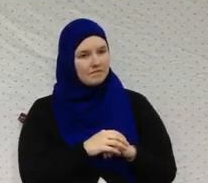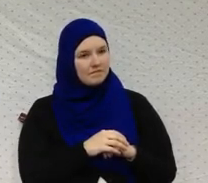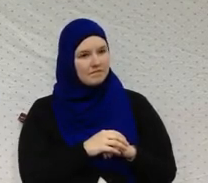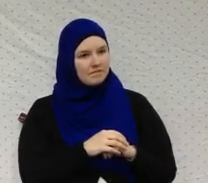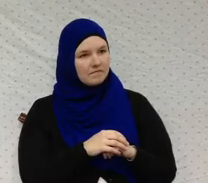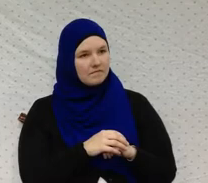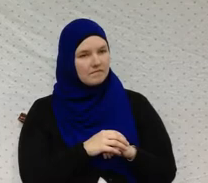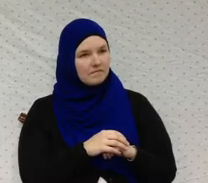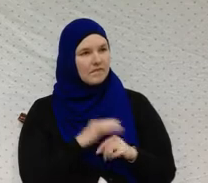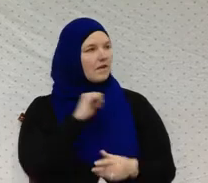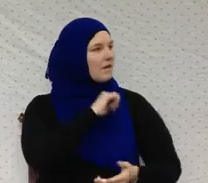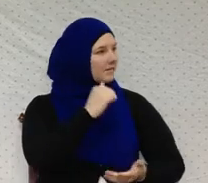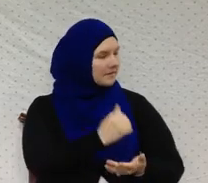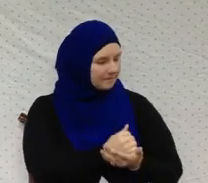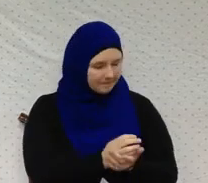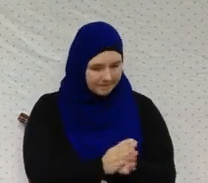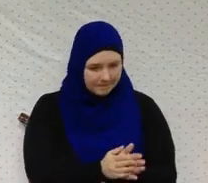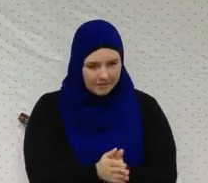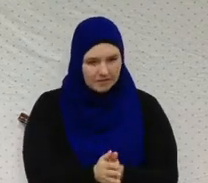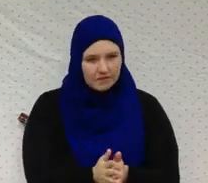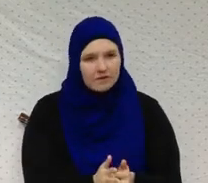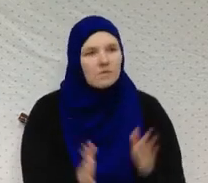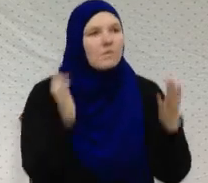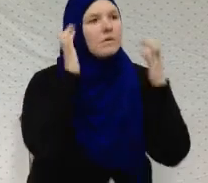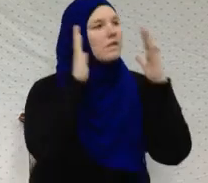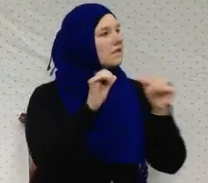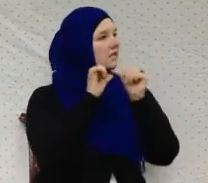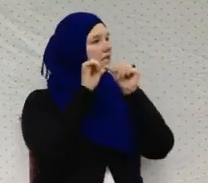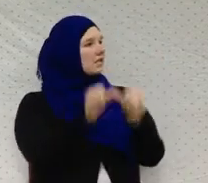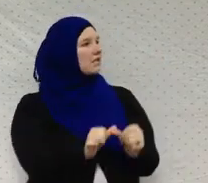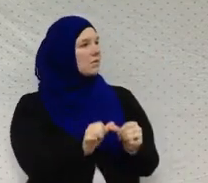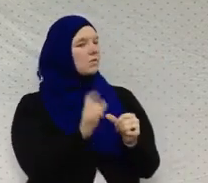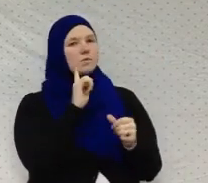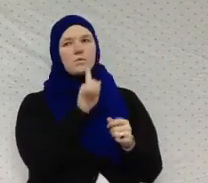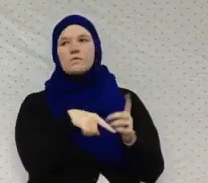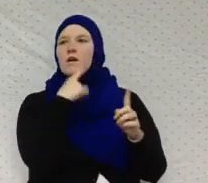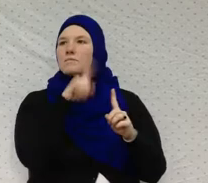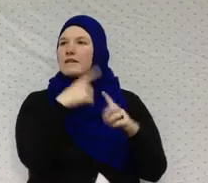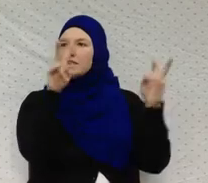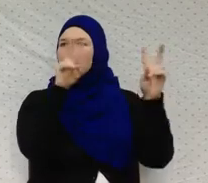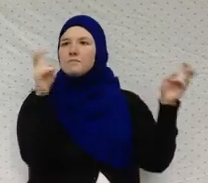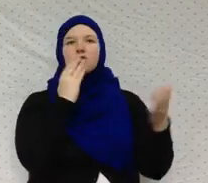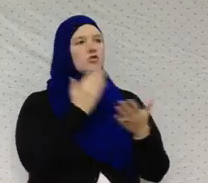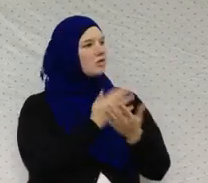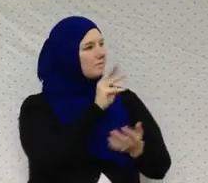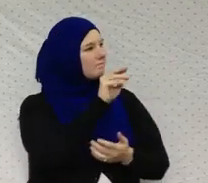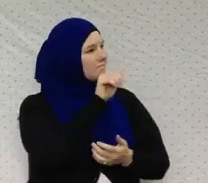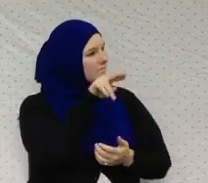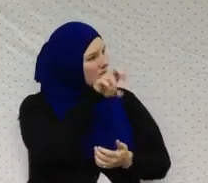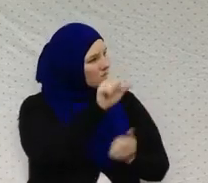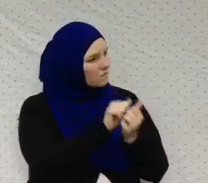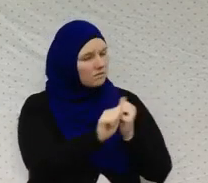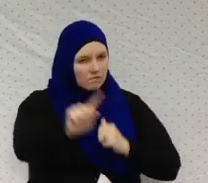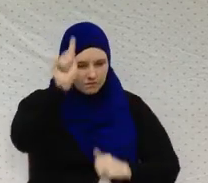لا نظمأ بعدها أبدا اللهم آمين. We're going to continue to cover the topic of